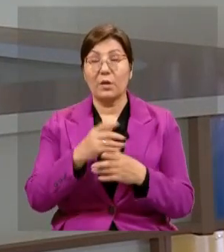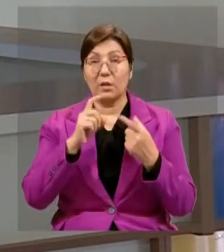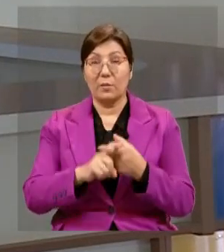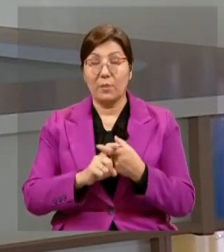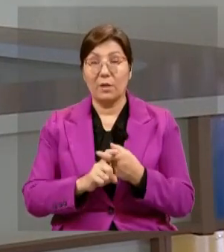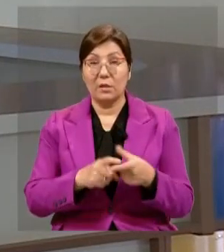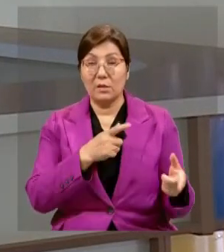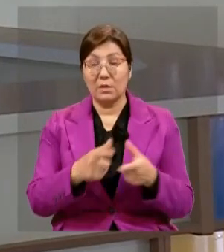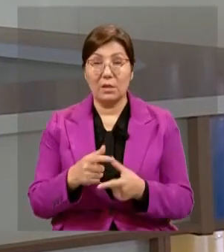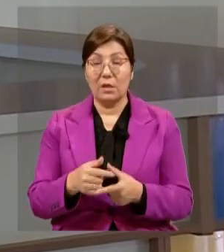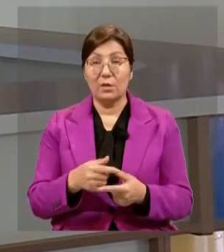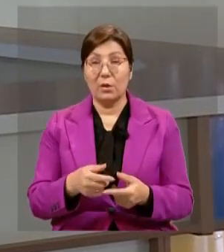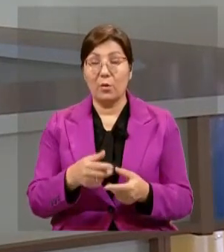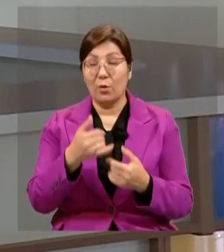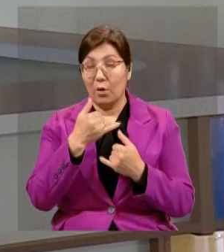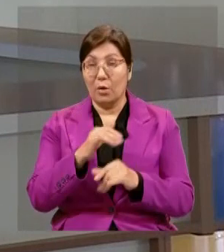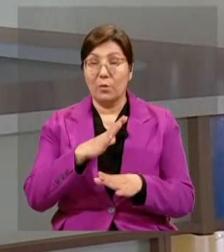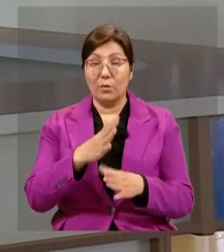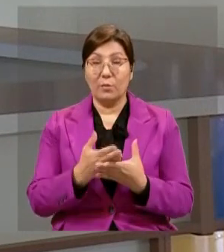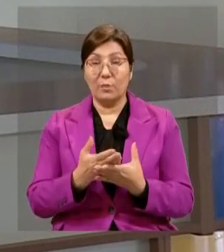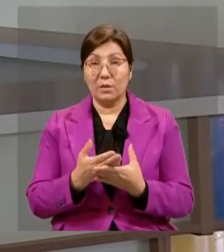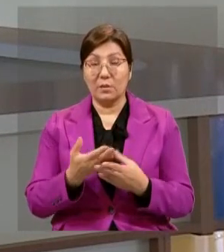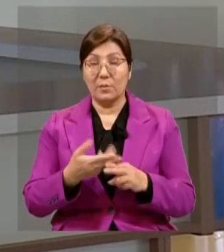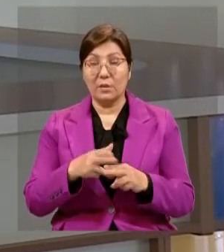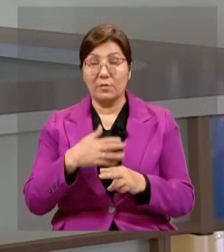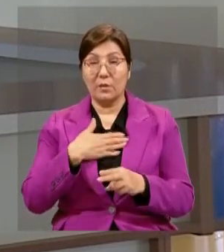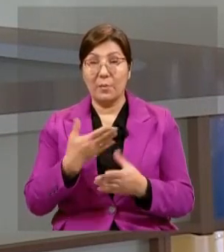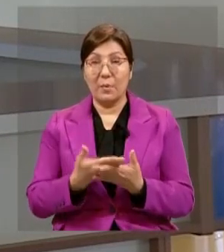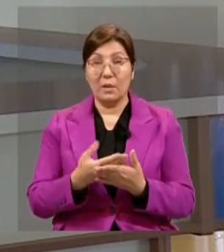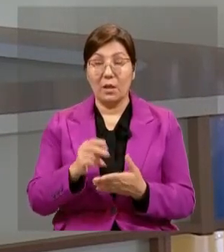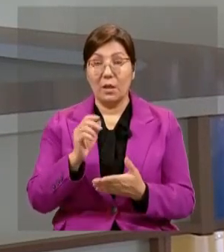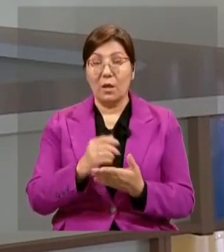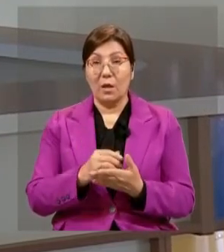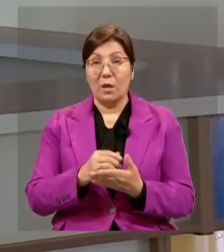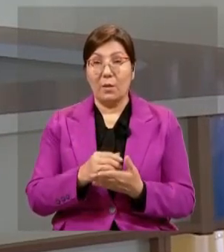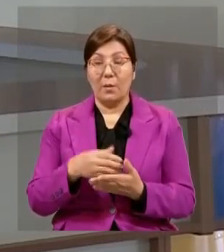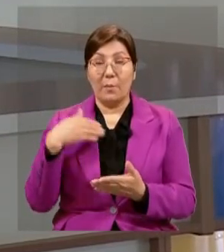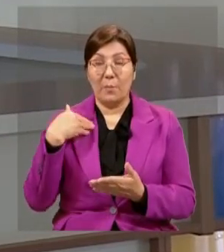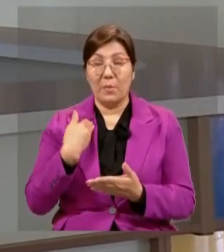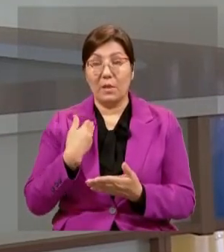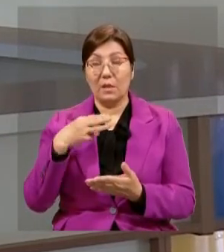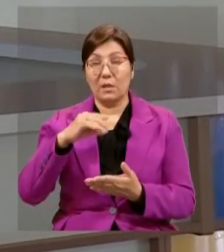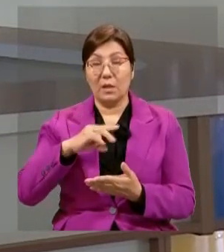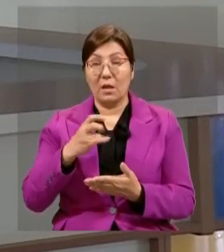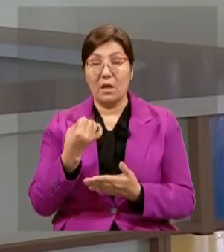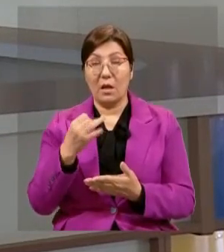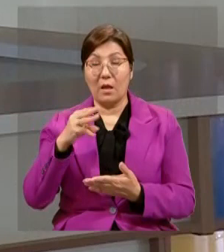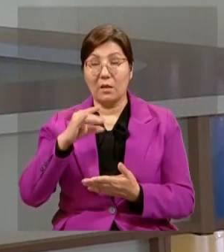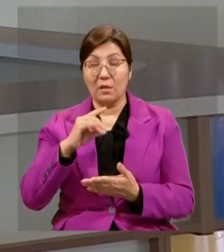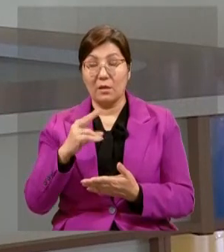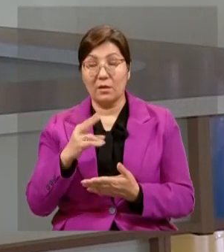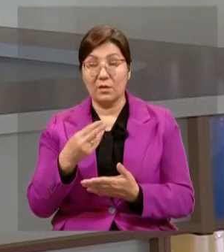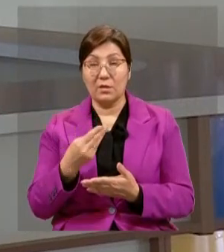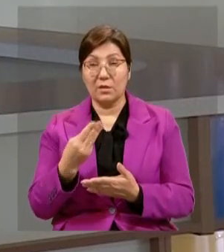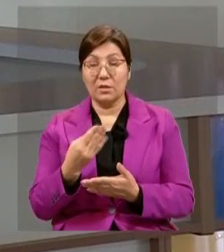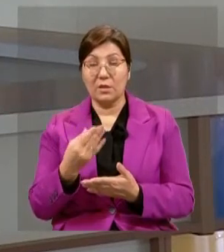болмады. Сондықтан биыл барлық тұқымды сатып алуға тура келді. Минералды тыңайтқыштарды субсидиялаудың да тиімді бағдарламасы бар. Мысалы, біз